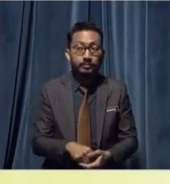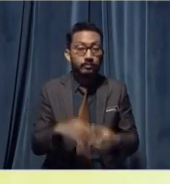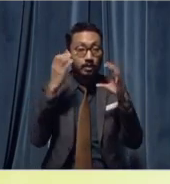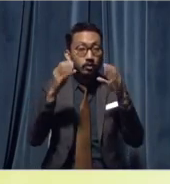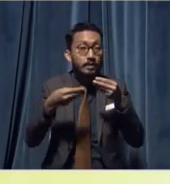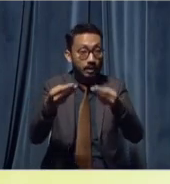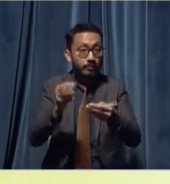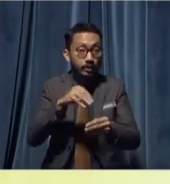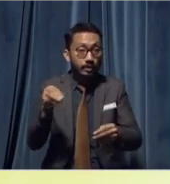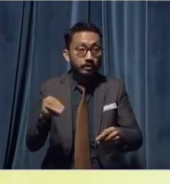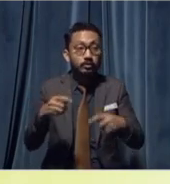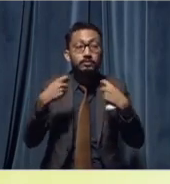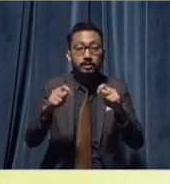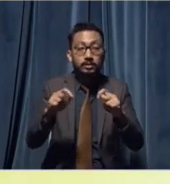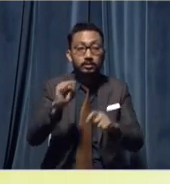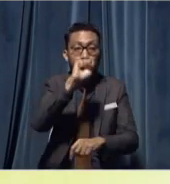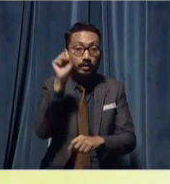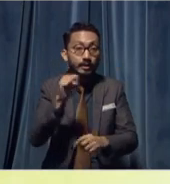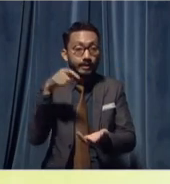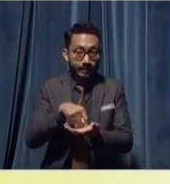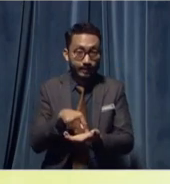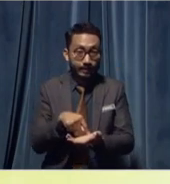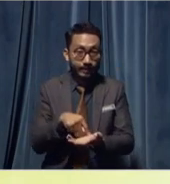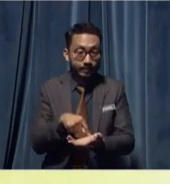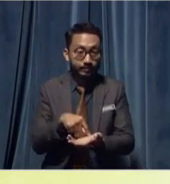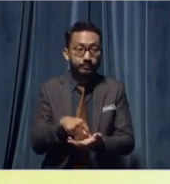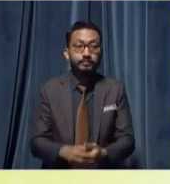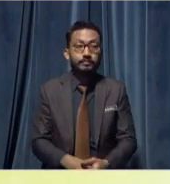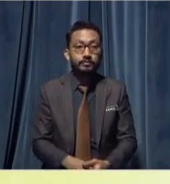Cikgu bagi murid-murid masa untuk menjawab soalan ini.